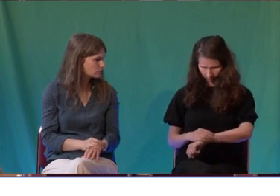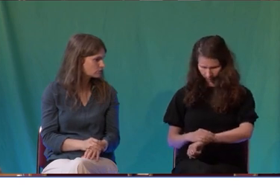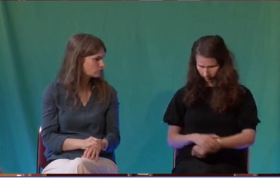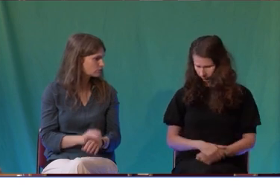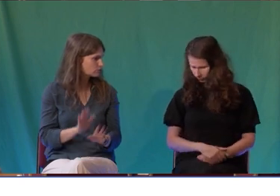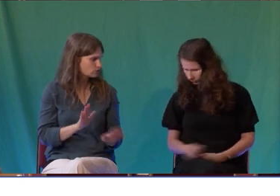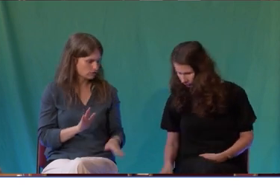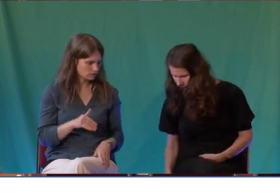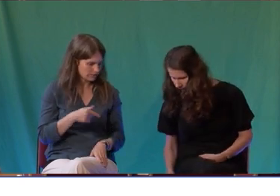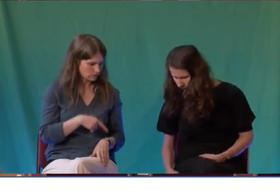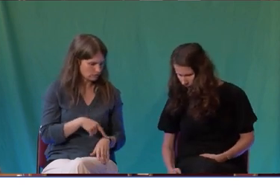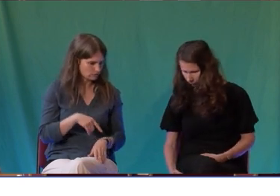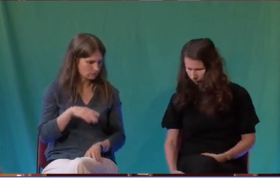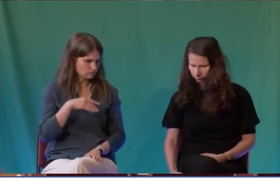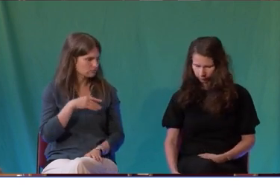Frage